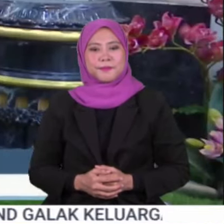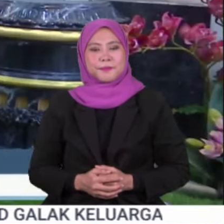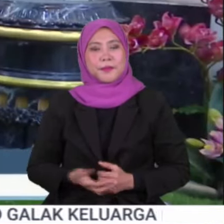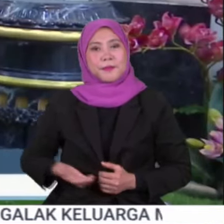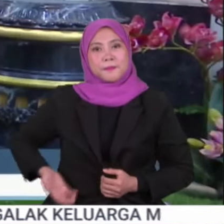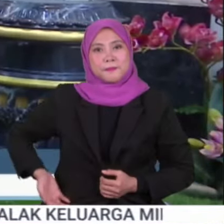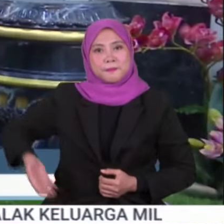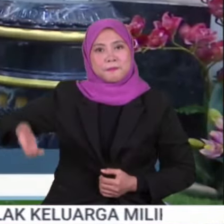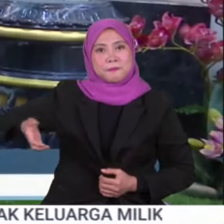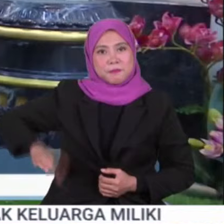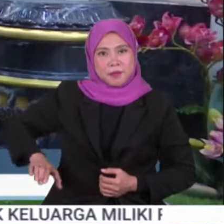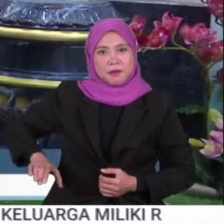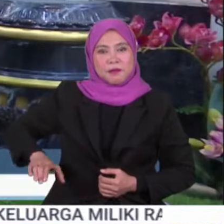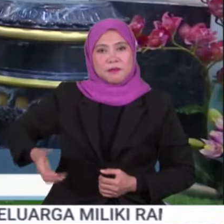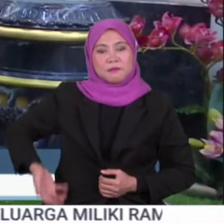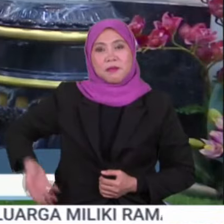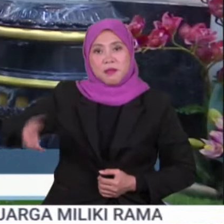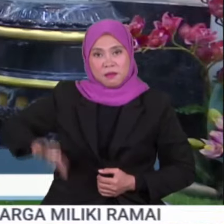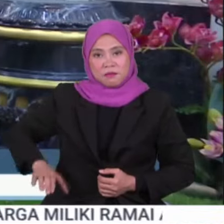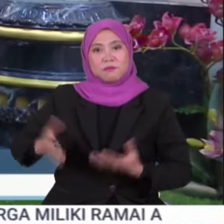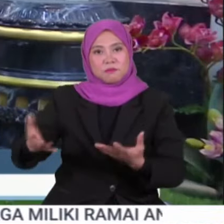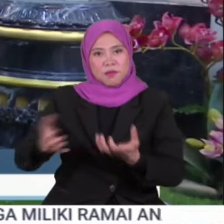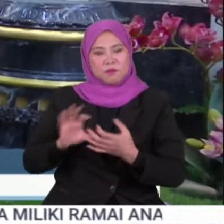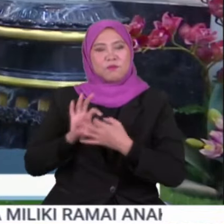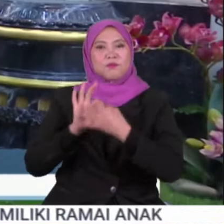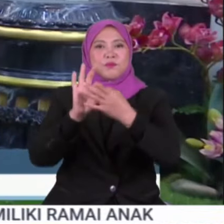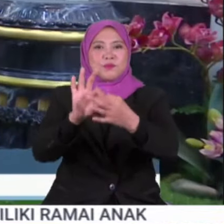Bangladesh want to be a partner